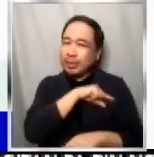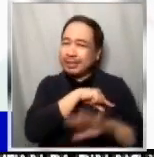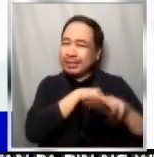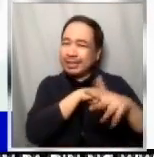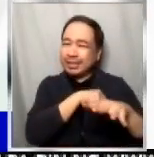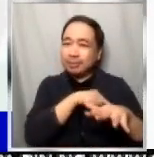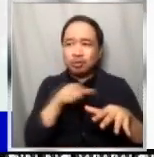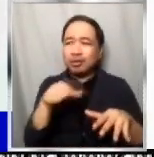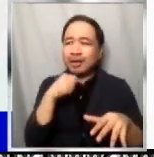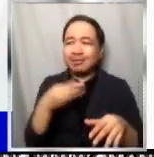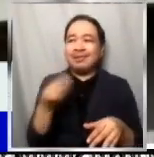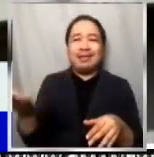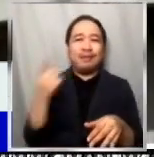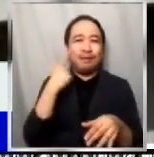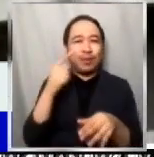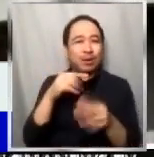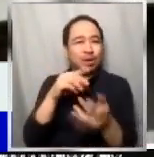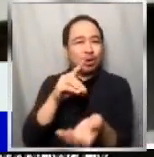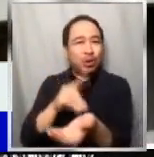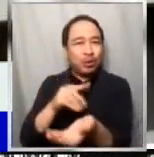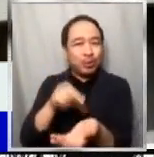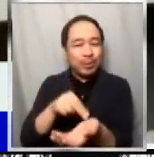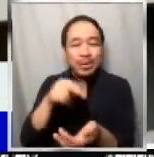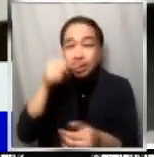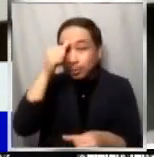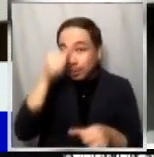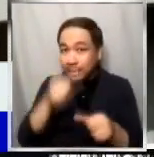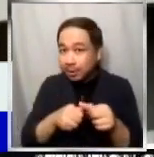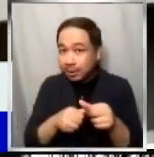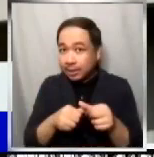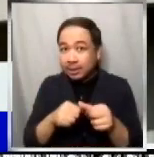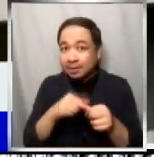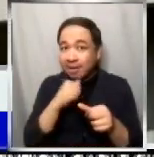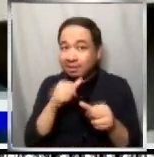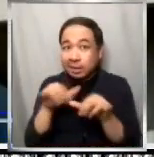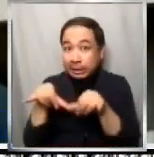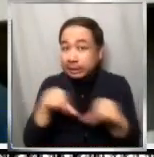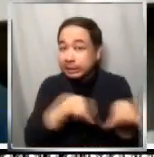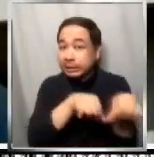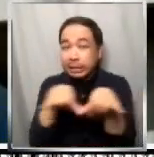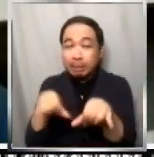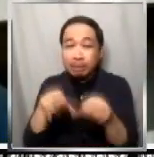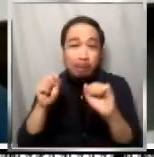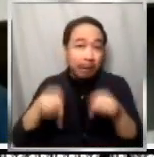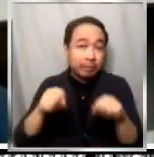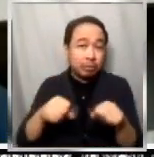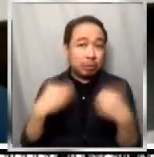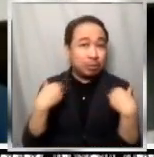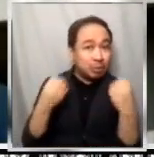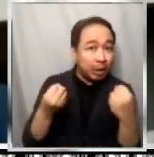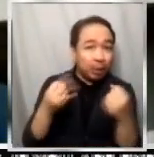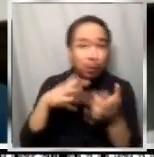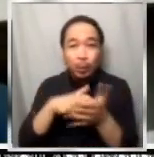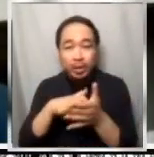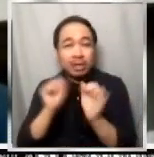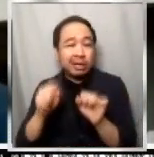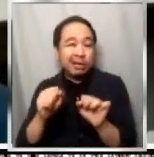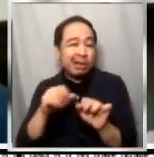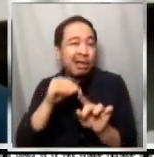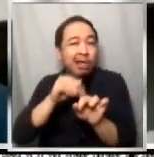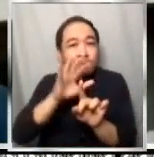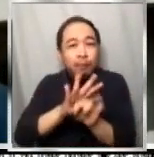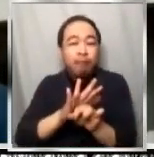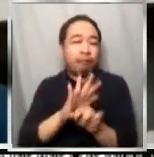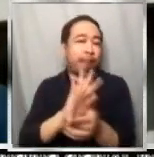natin, hindi po pare-pareho ang chance natin na magkasakit at hindi po pare-pareho yung ating exposure to the virus. Yun po mga doktor